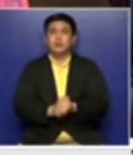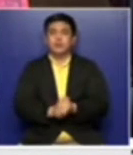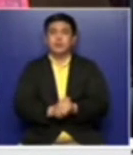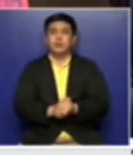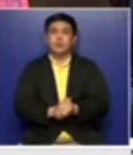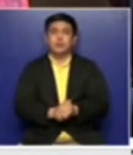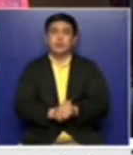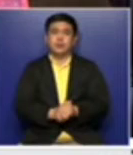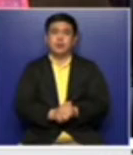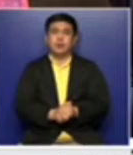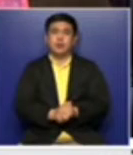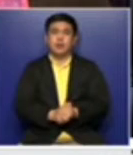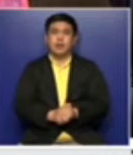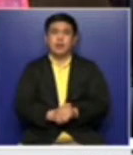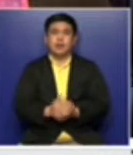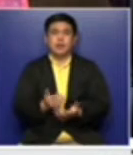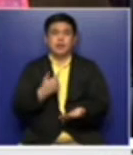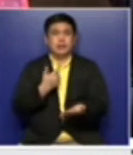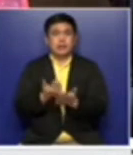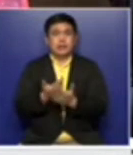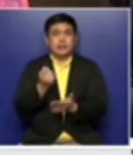ำ